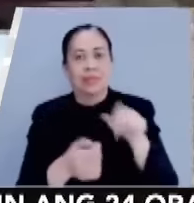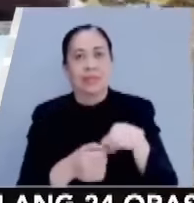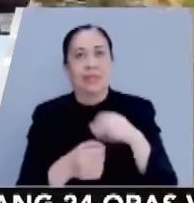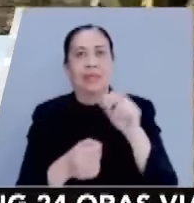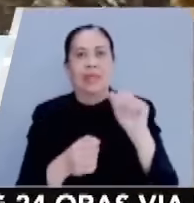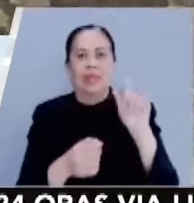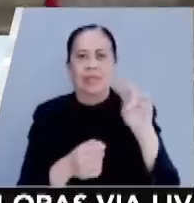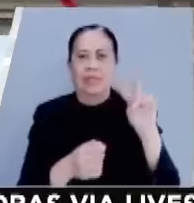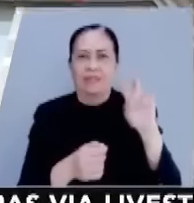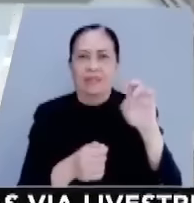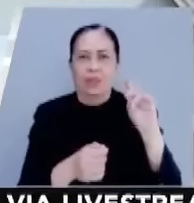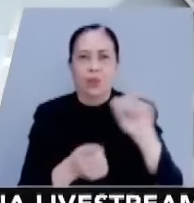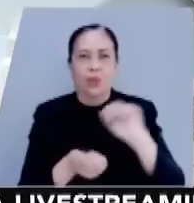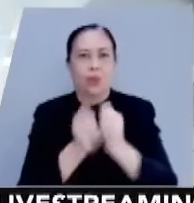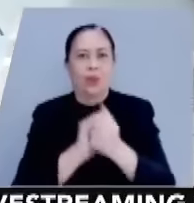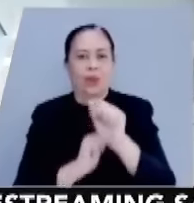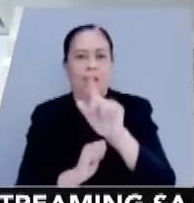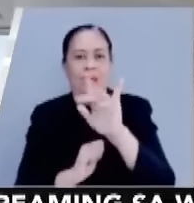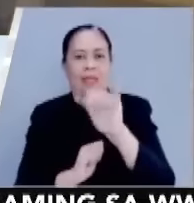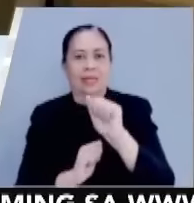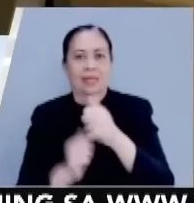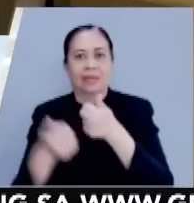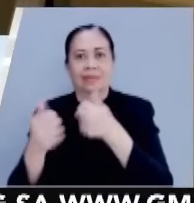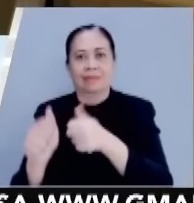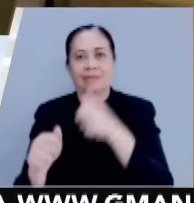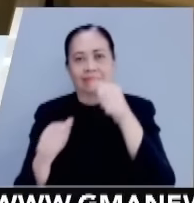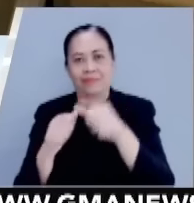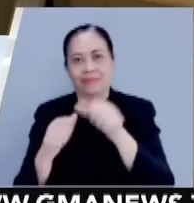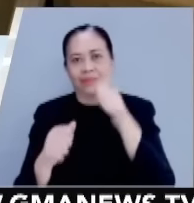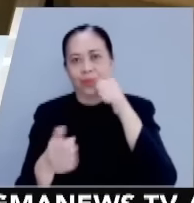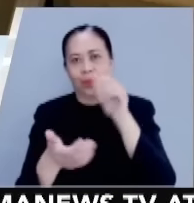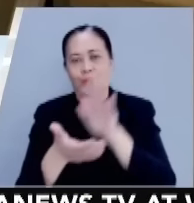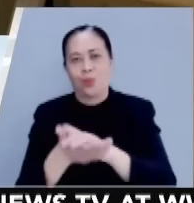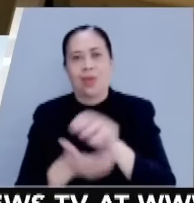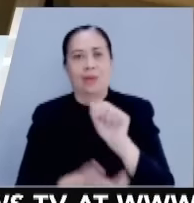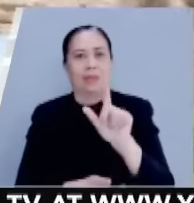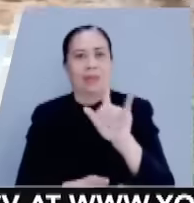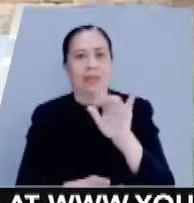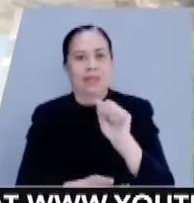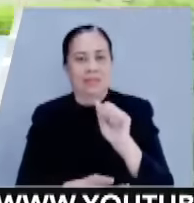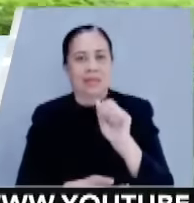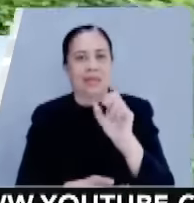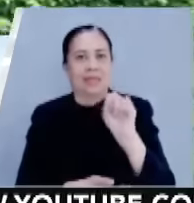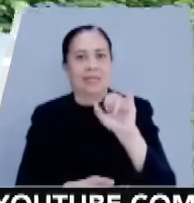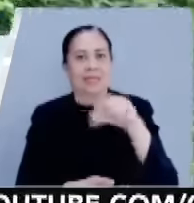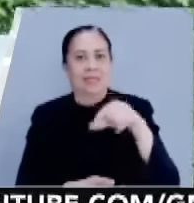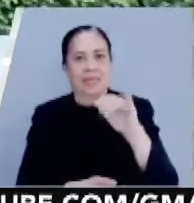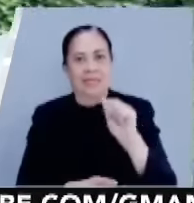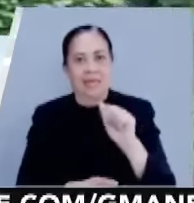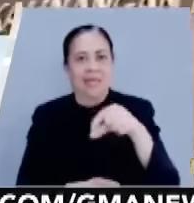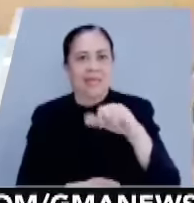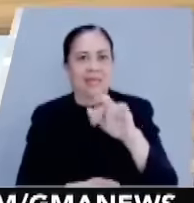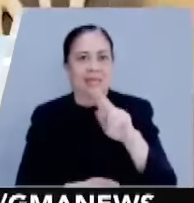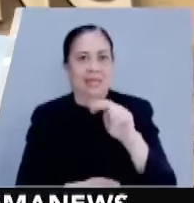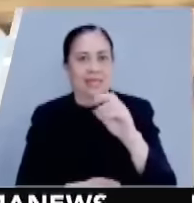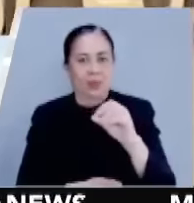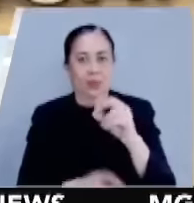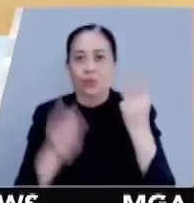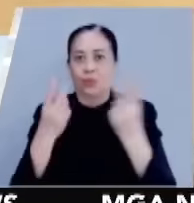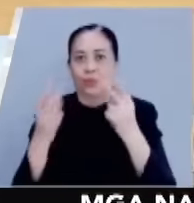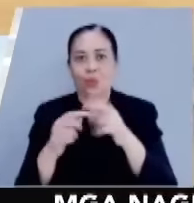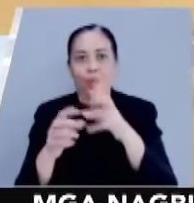niyang Alicia bilang pag-alala sa kanyang asawang si Alicia Siquia Quirino. Binisita rin nilang isa sa pinakamatandang